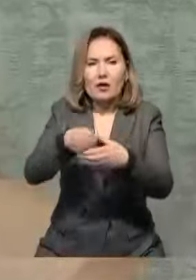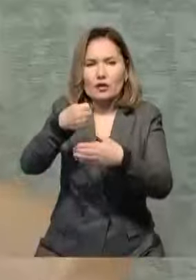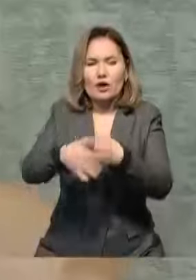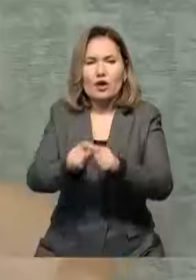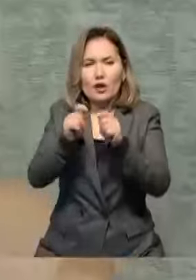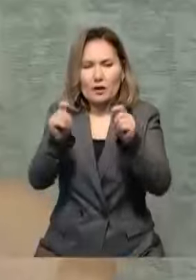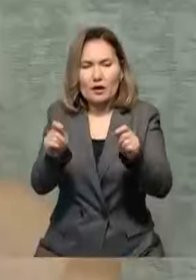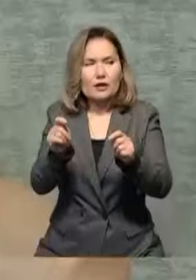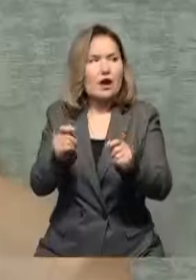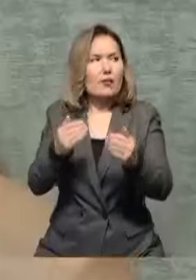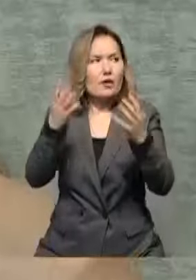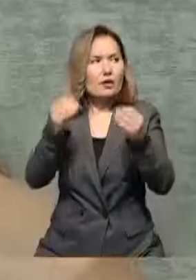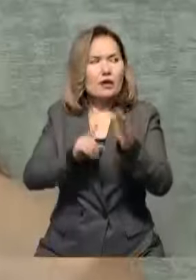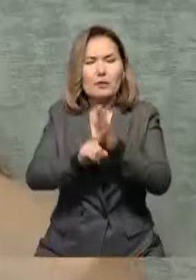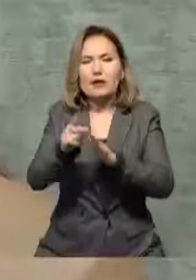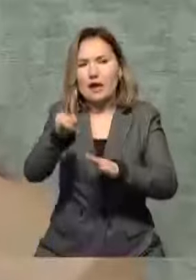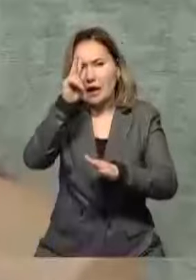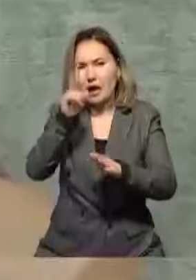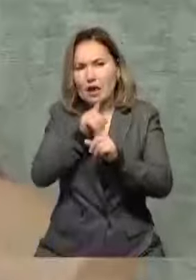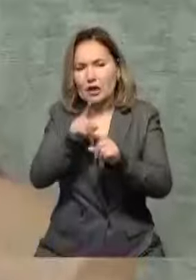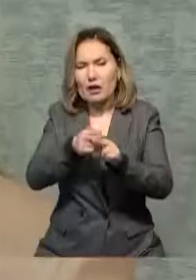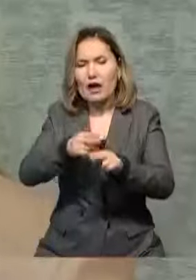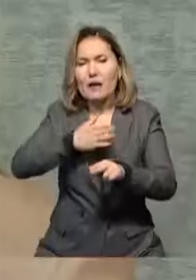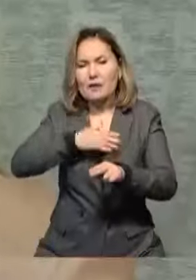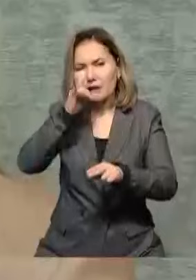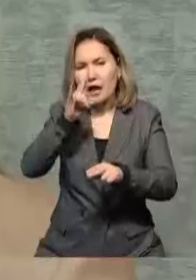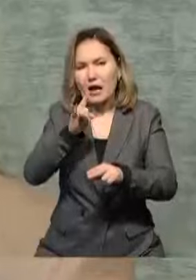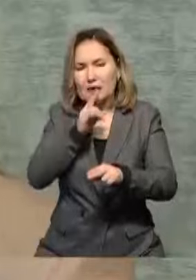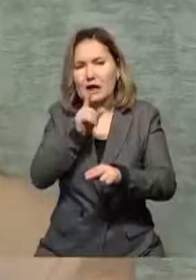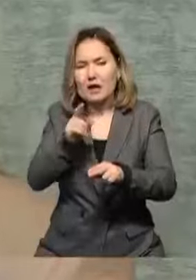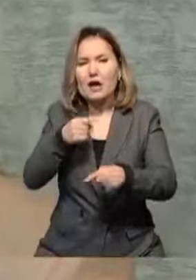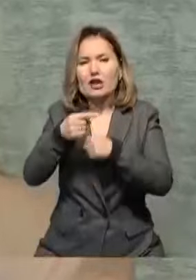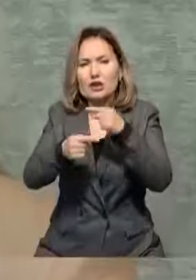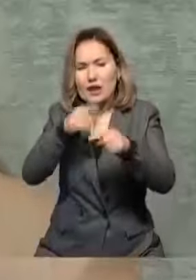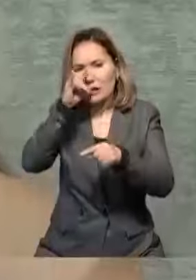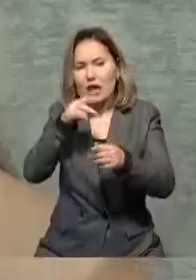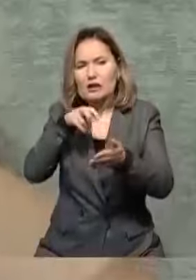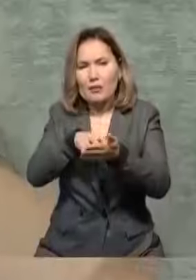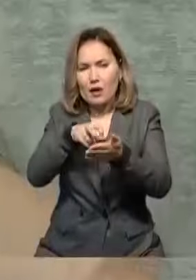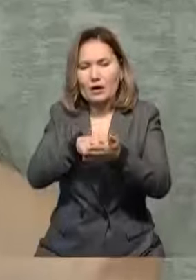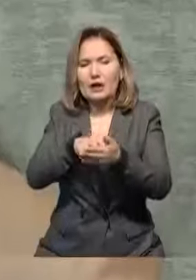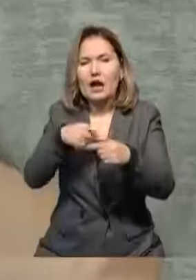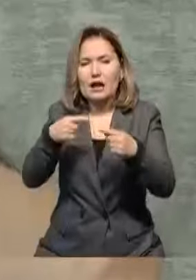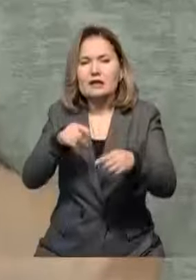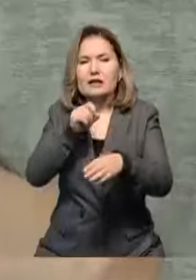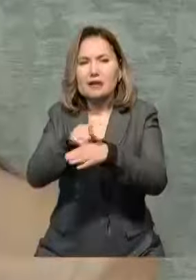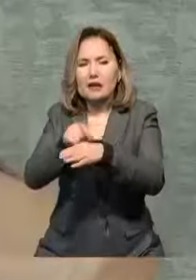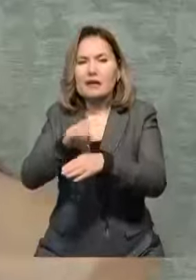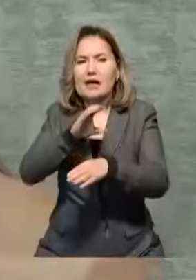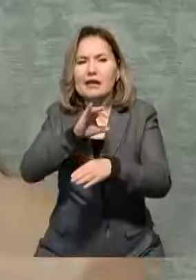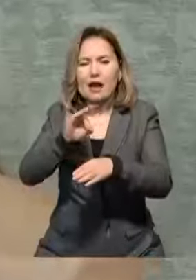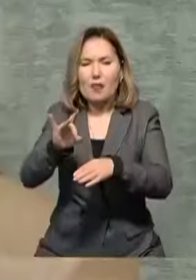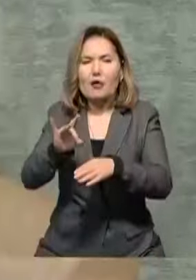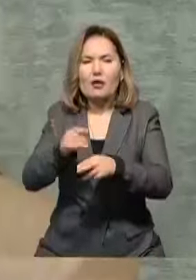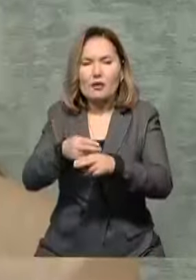бастап қостық. Яғни 2 айдың ішінде біздің қазақстандықтар Қазпошта керуен арқылы виртуалдық адрес ашып, Қазақстан дейін